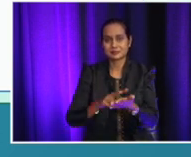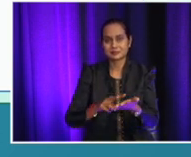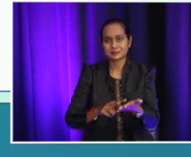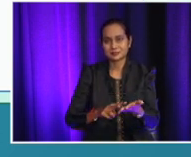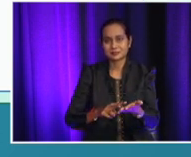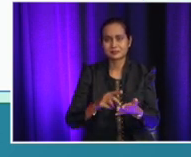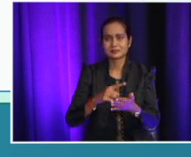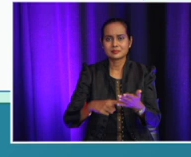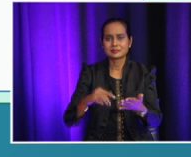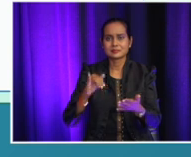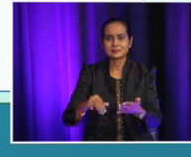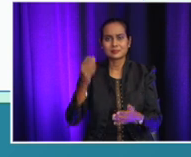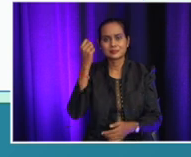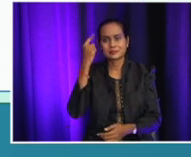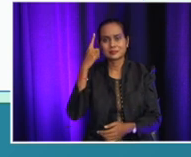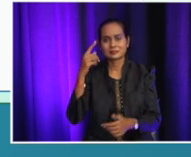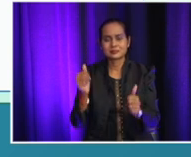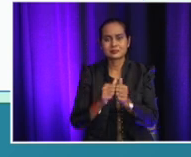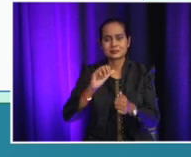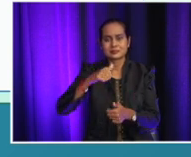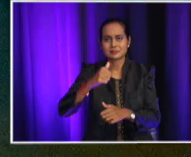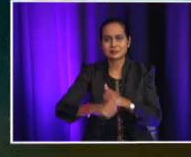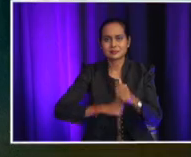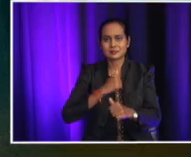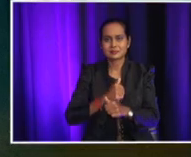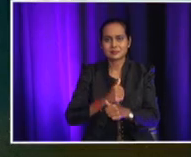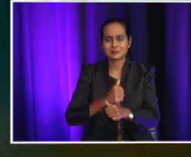ya Dekat membaca kebangsaan